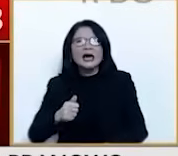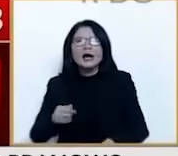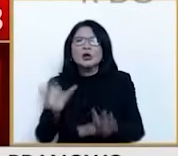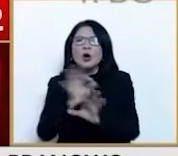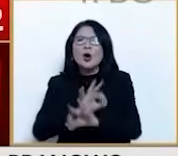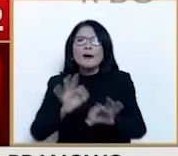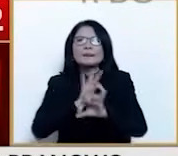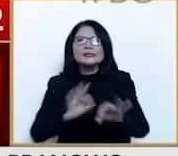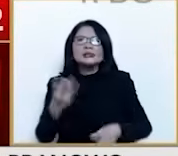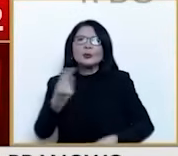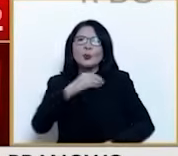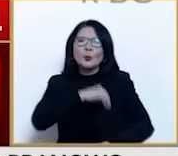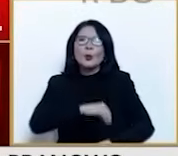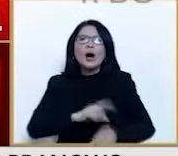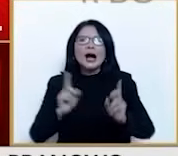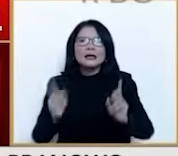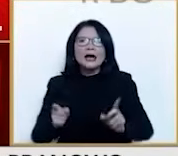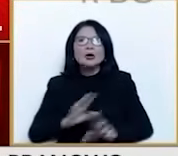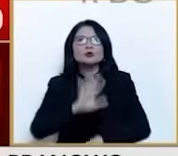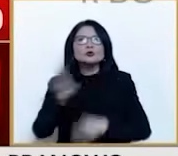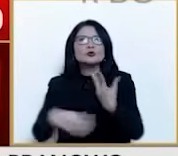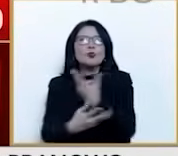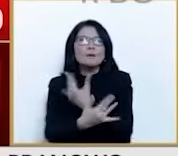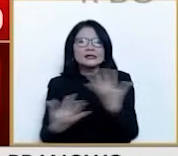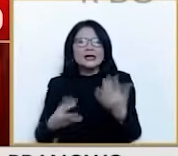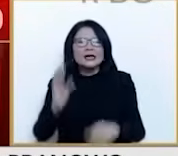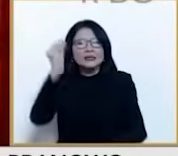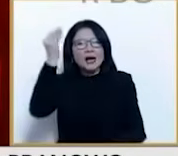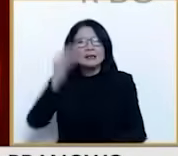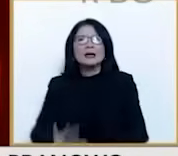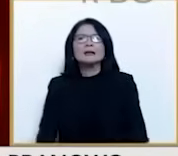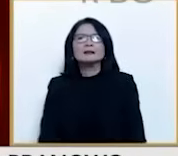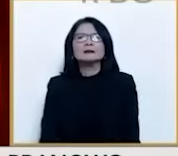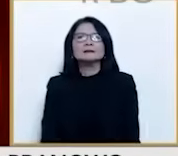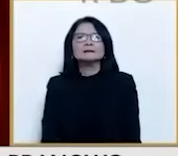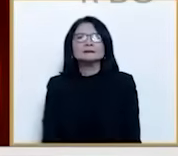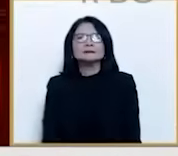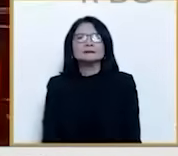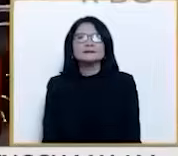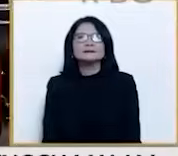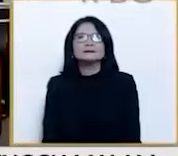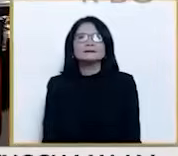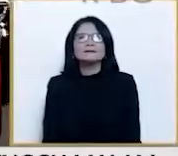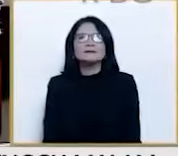bersih, cuannya juga, uangnya ada untuk seluruh rakyat Jakarta.